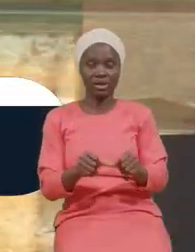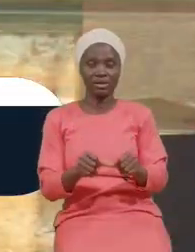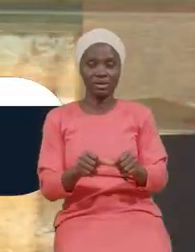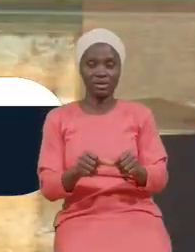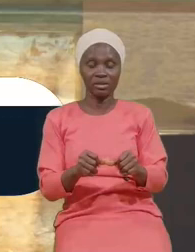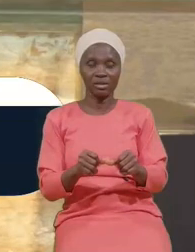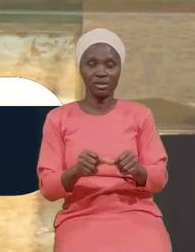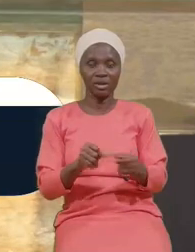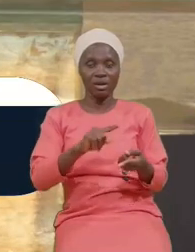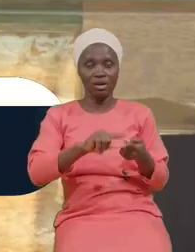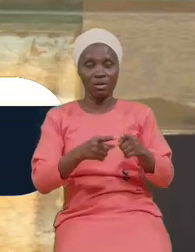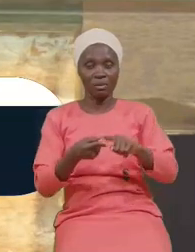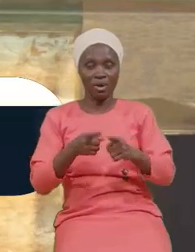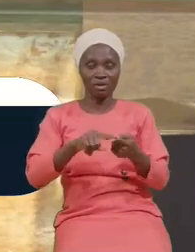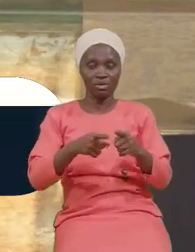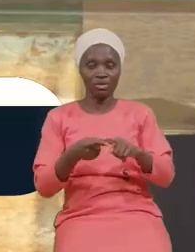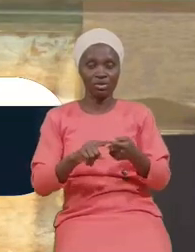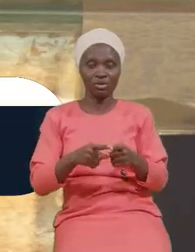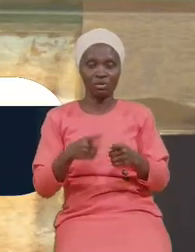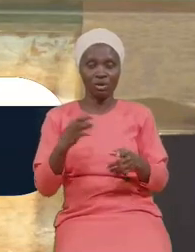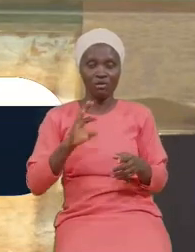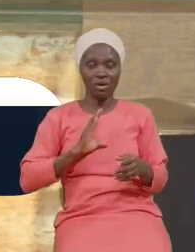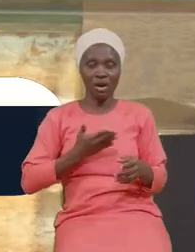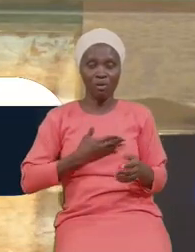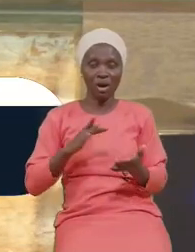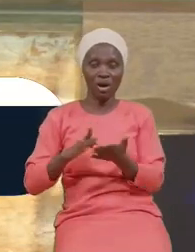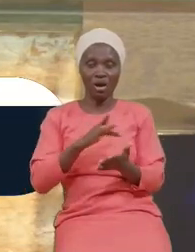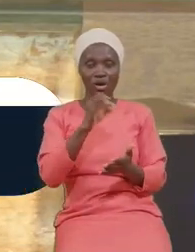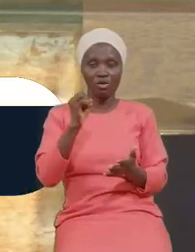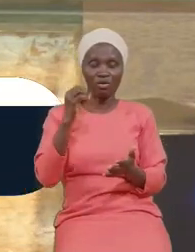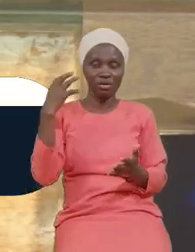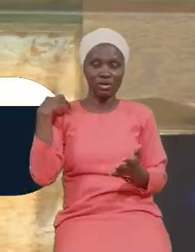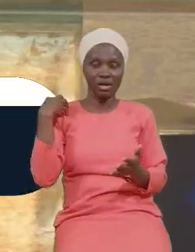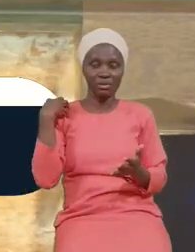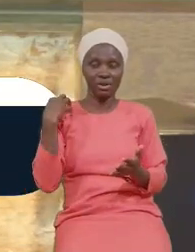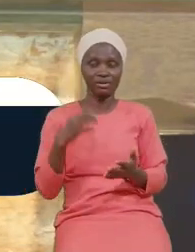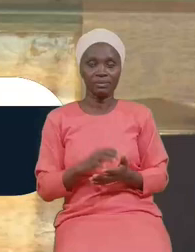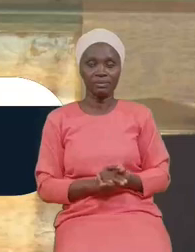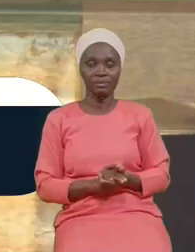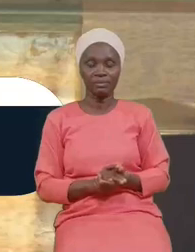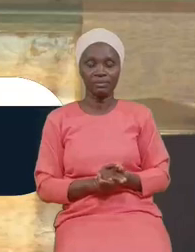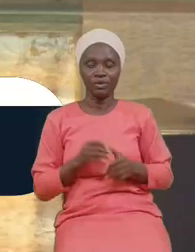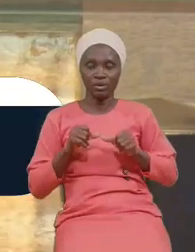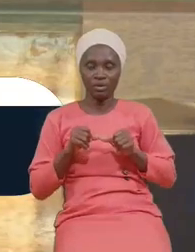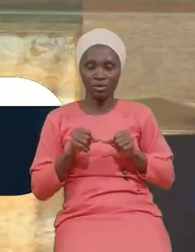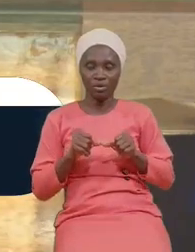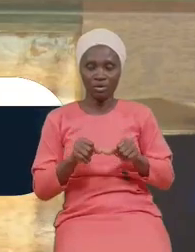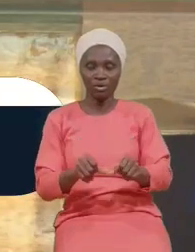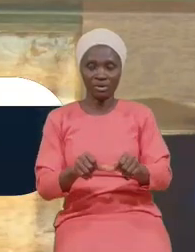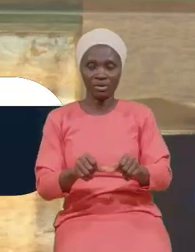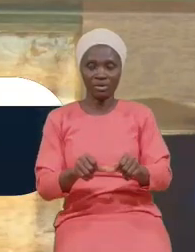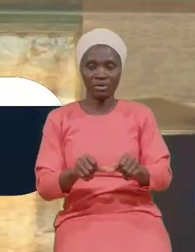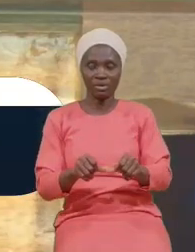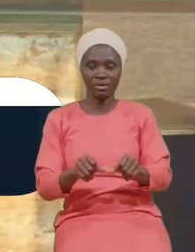de notre capitaine glorieux la compagne constante la compagnie constante